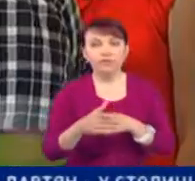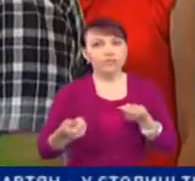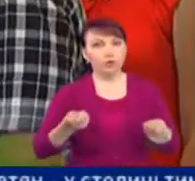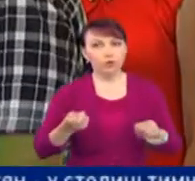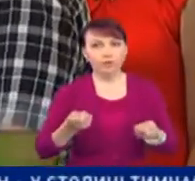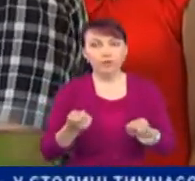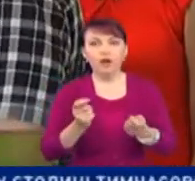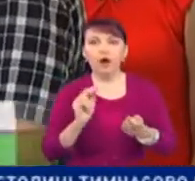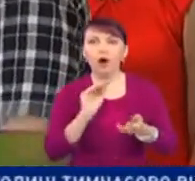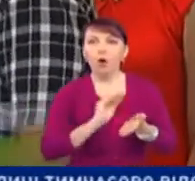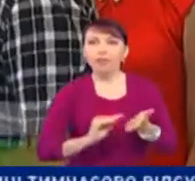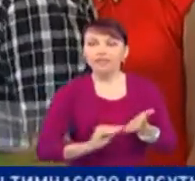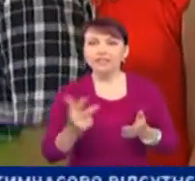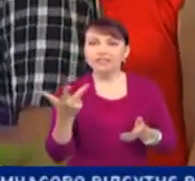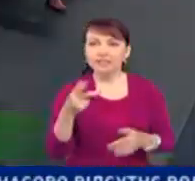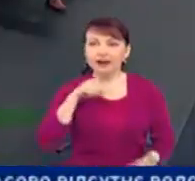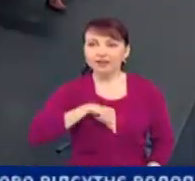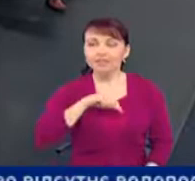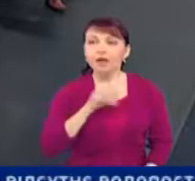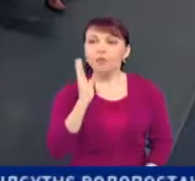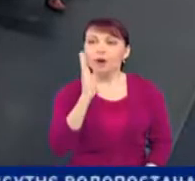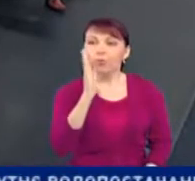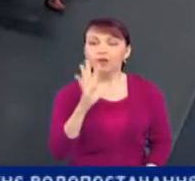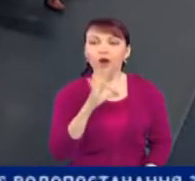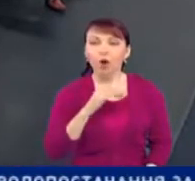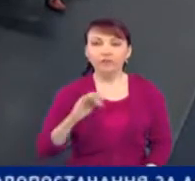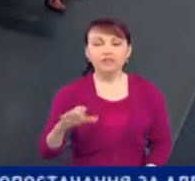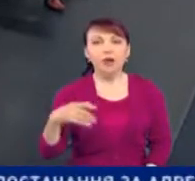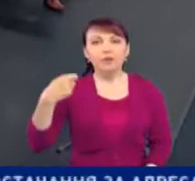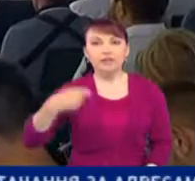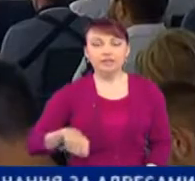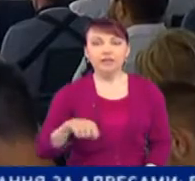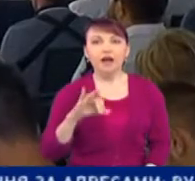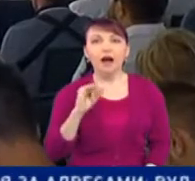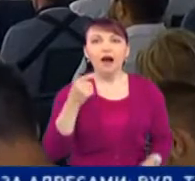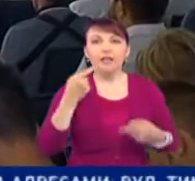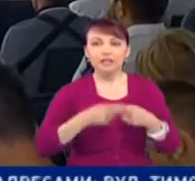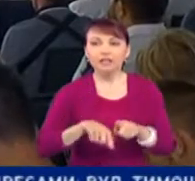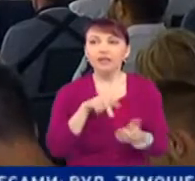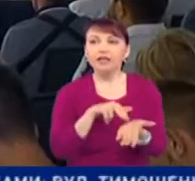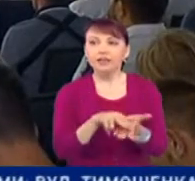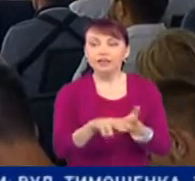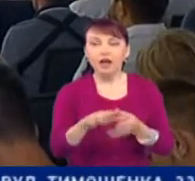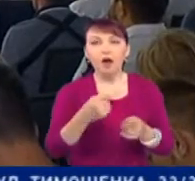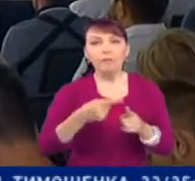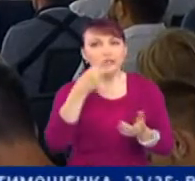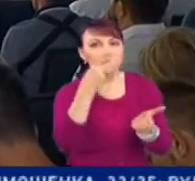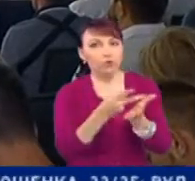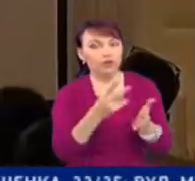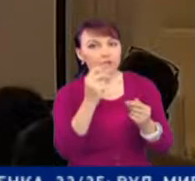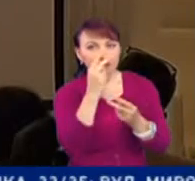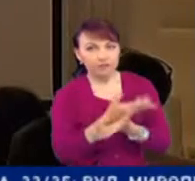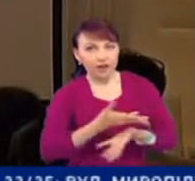контрольований. Описавши трьома характеристиками майбутній офіс президента, архітектор Іван Юнаковий йде презентувати його на загал.